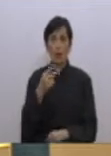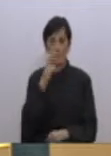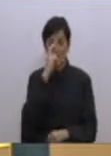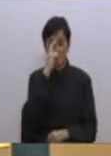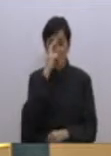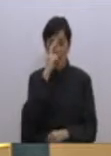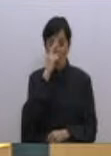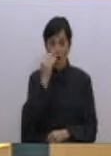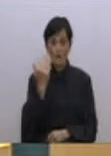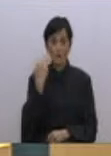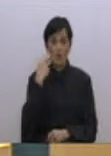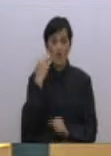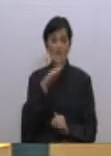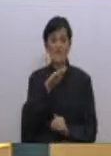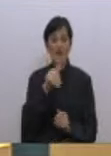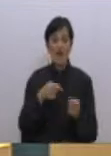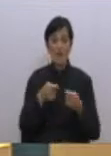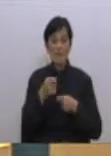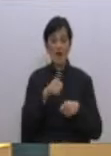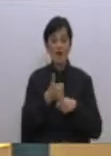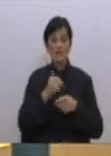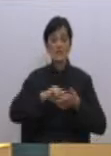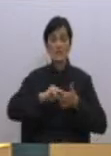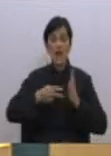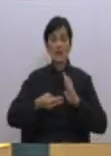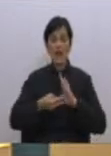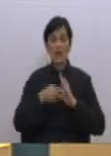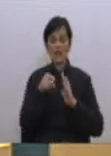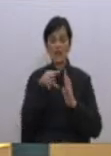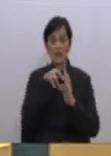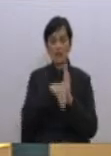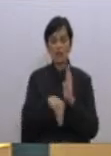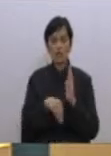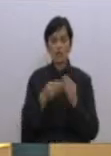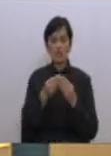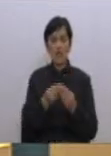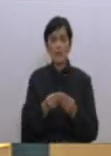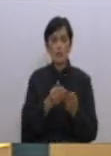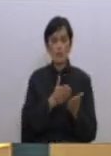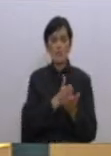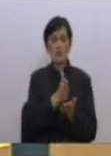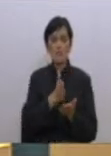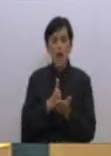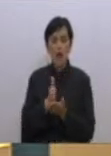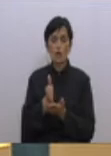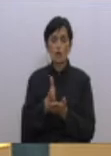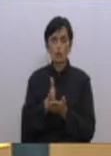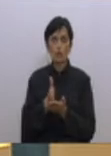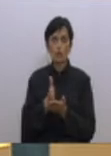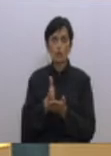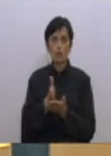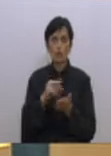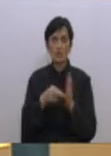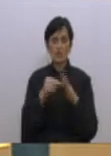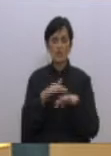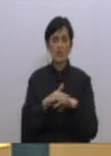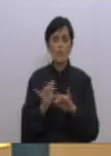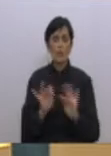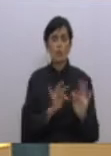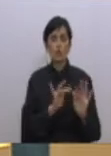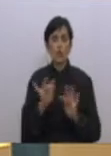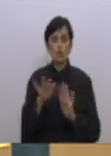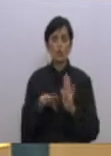მთავრობის ვალის მართვის სტრატეგიაში წარმოდგენილი მიმართულებების საბიუჯეტო პროცესში